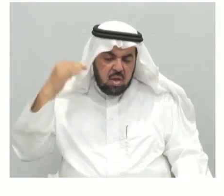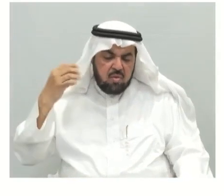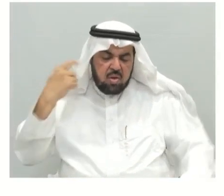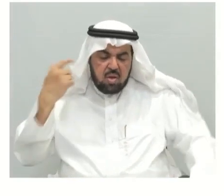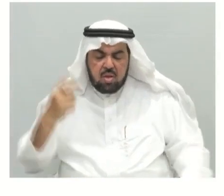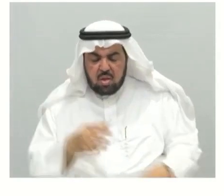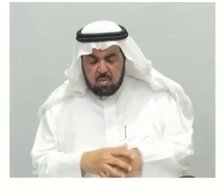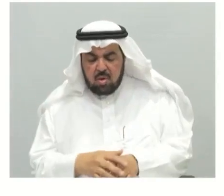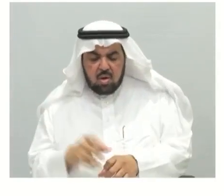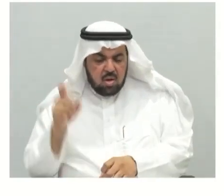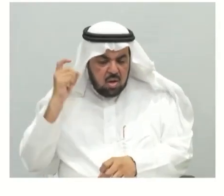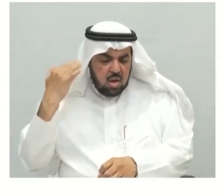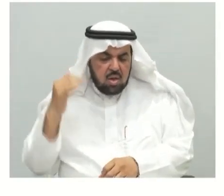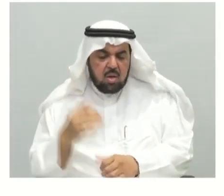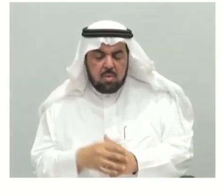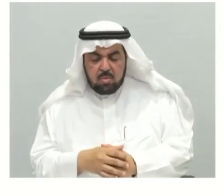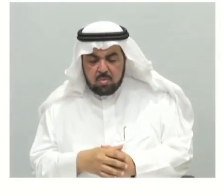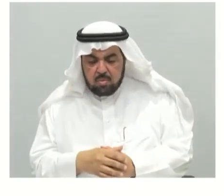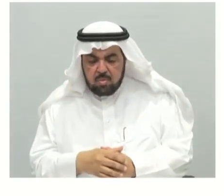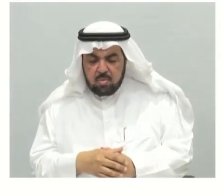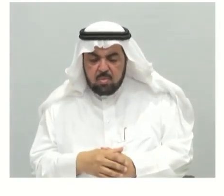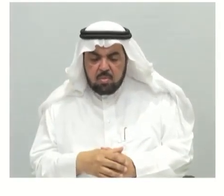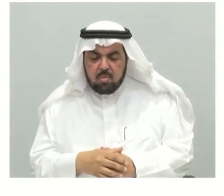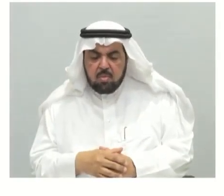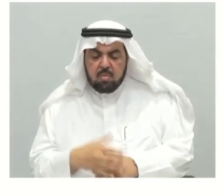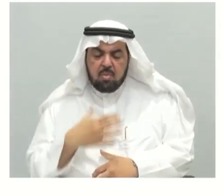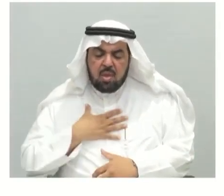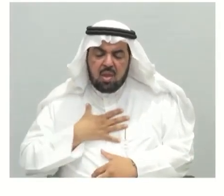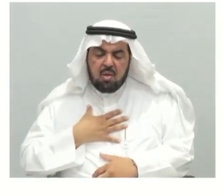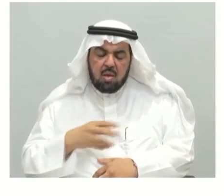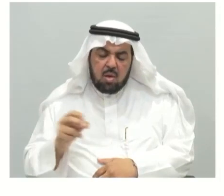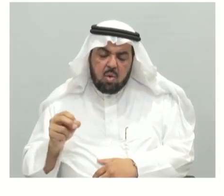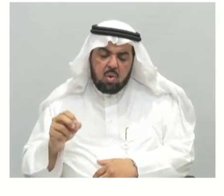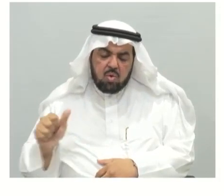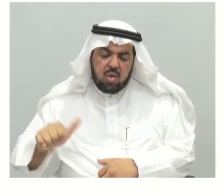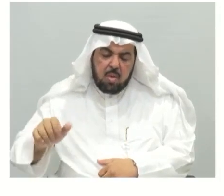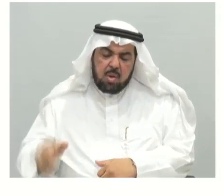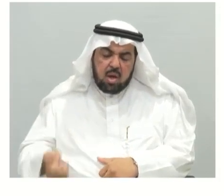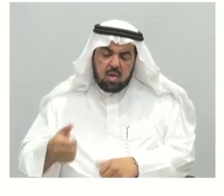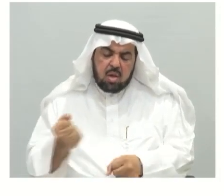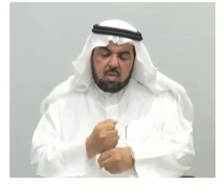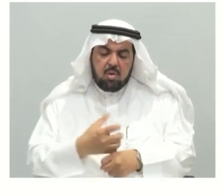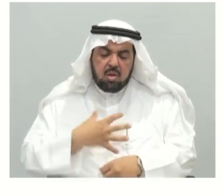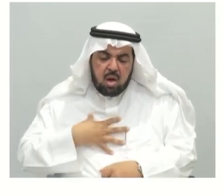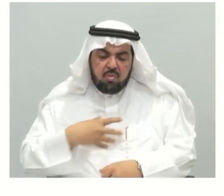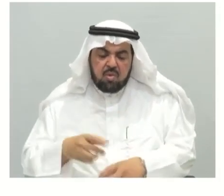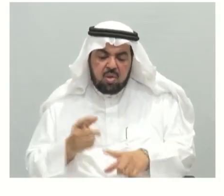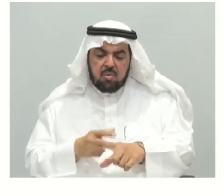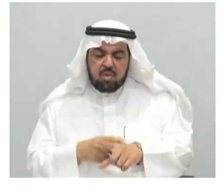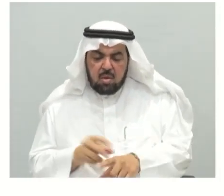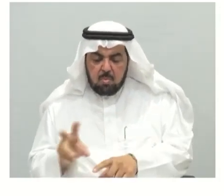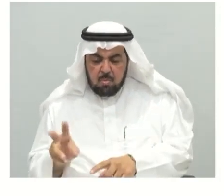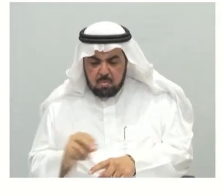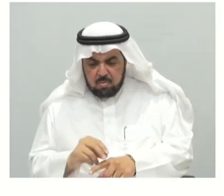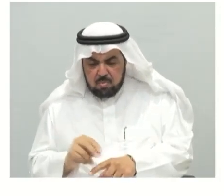السماعات الصناعيه لضعيف السمع قصيبات هوائيه تستخدم للتنفس في المفصليات